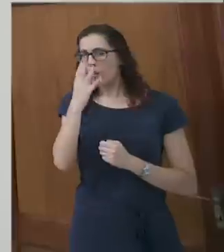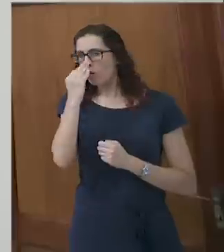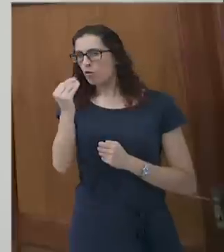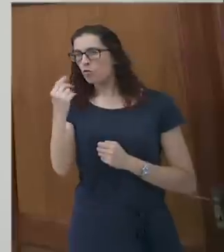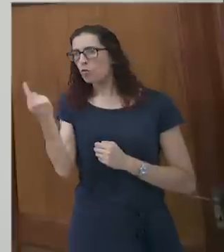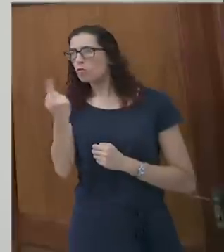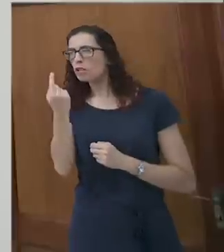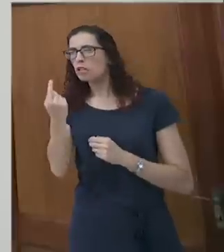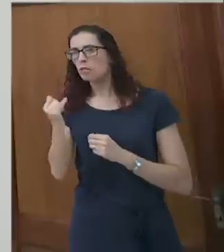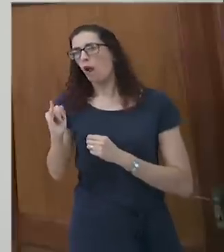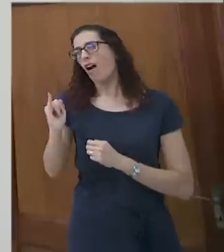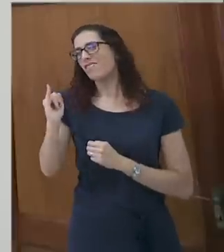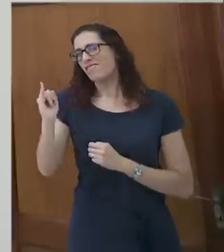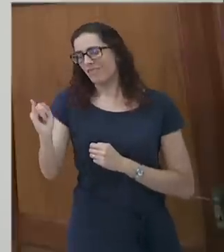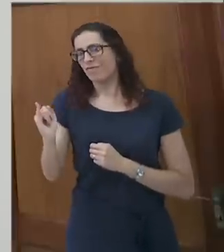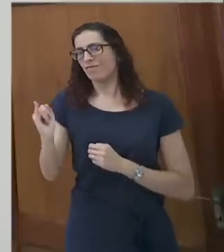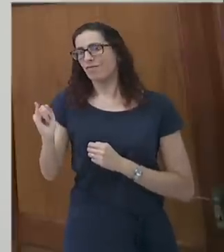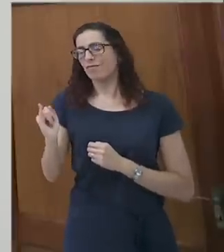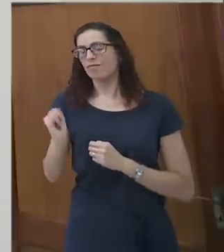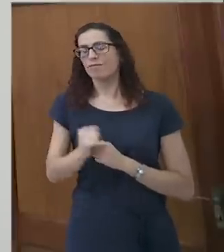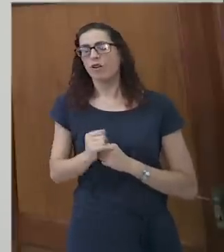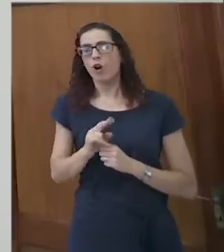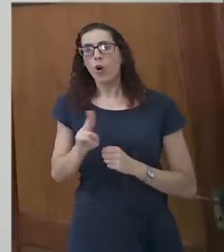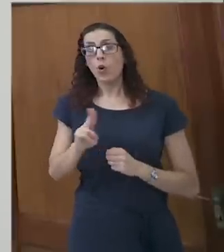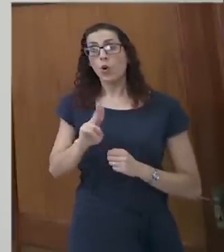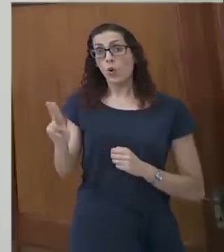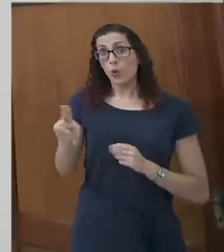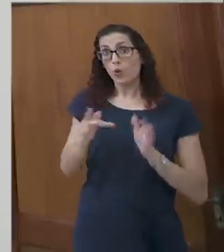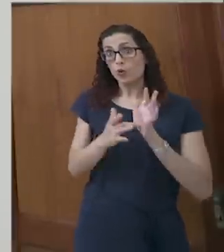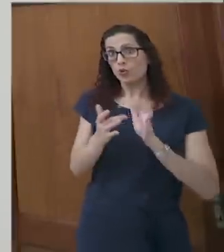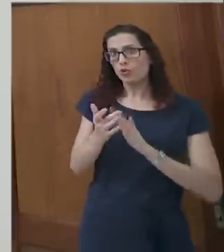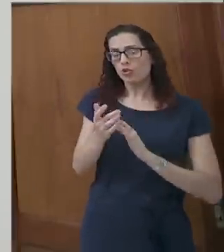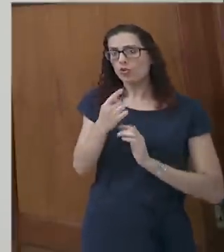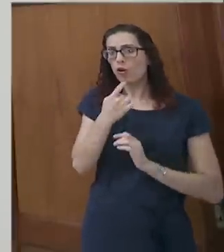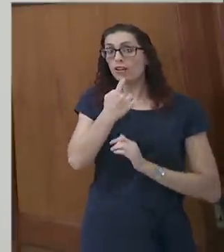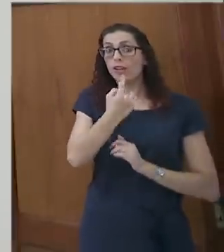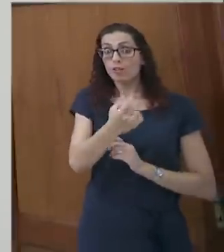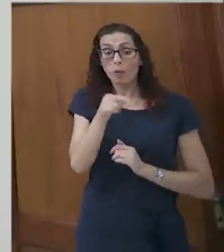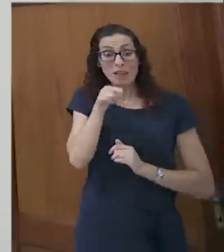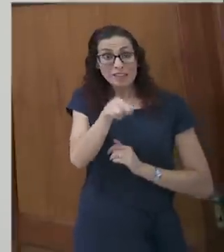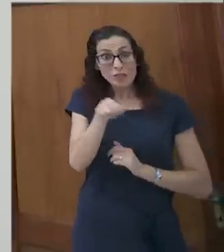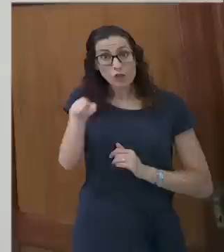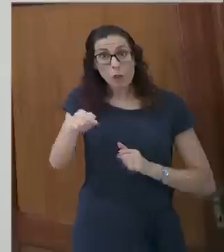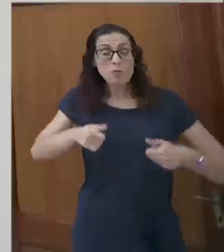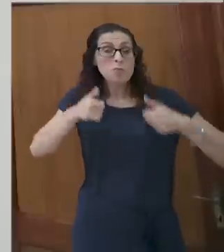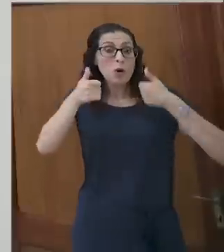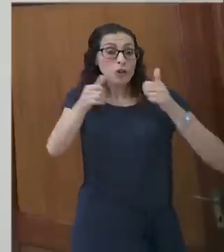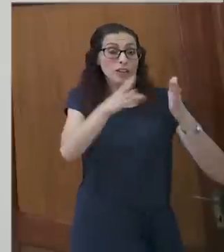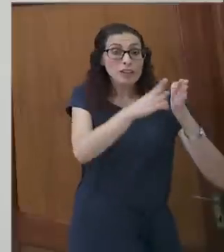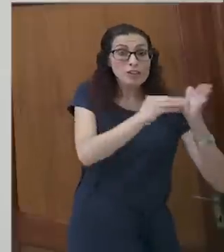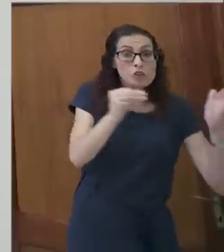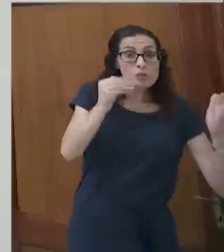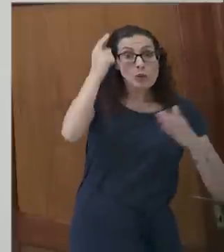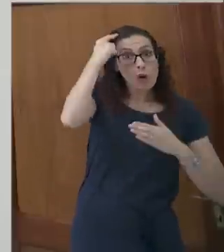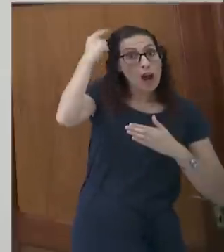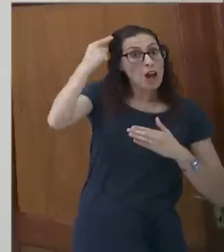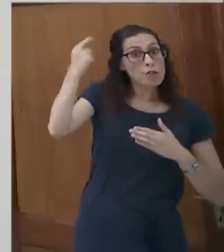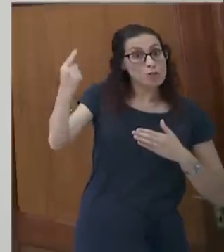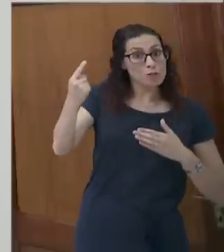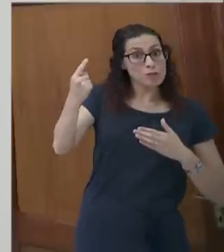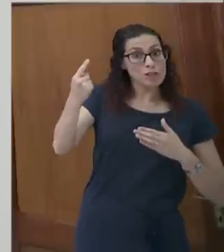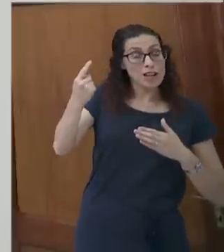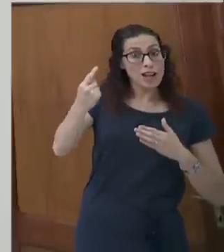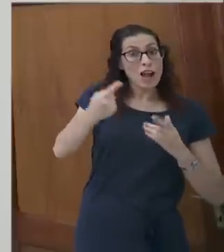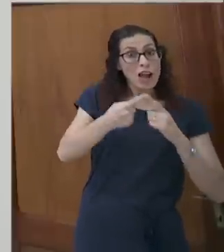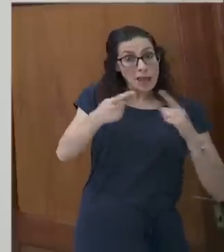U Ġesu jgħidilhom li għandhom ikunu però bħal ħrief qalb il-pup.